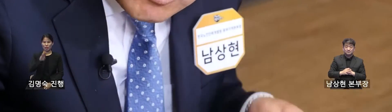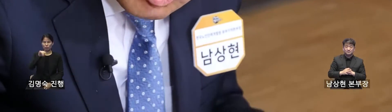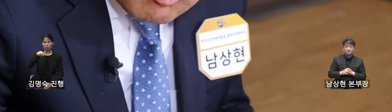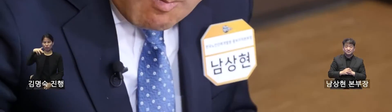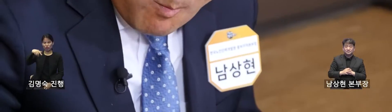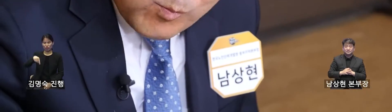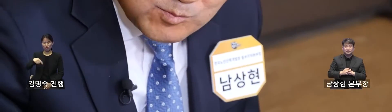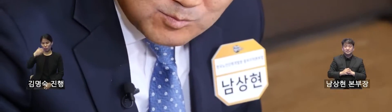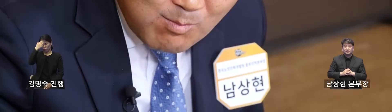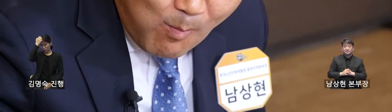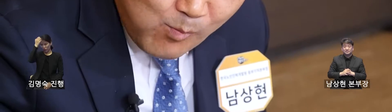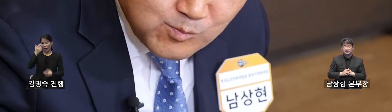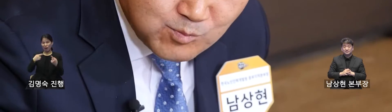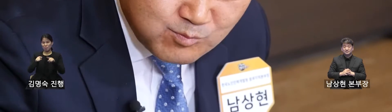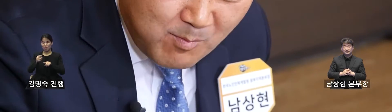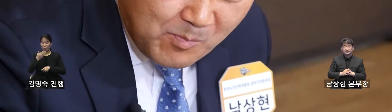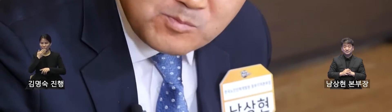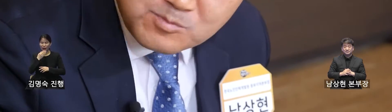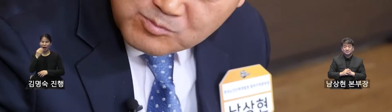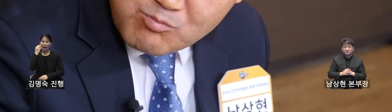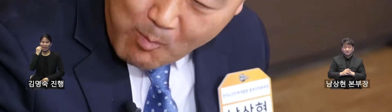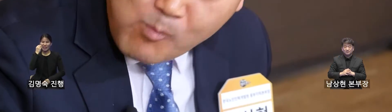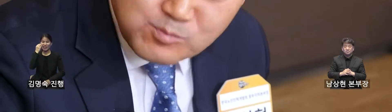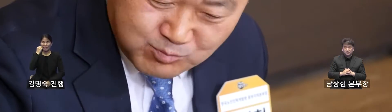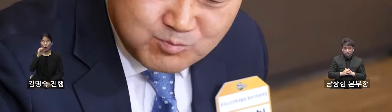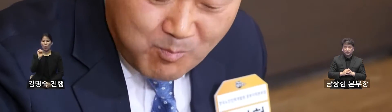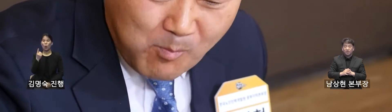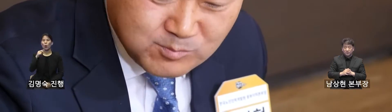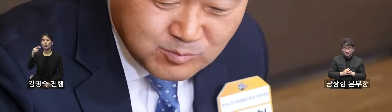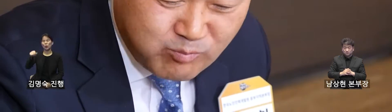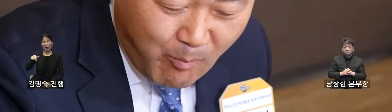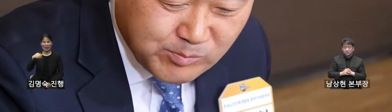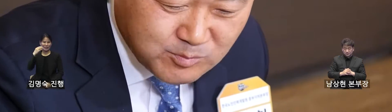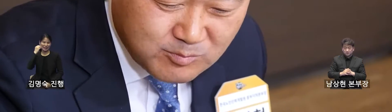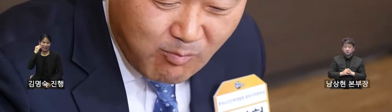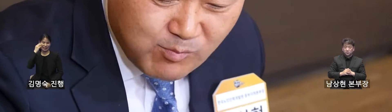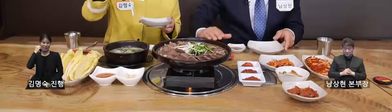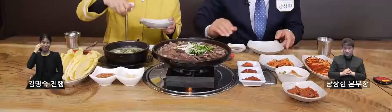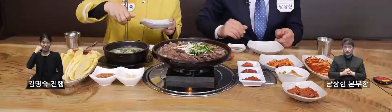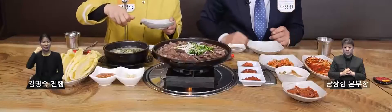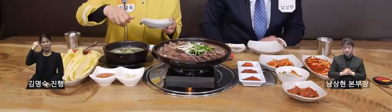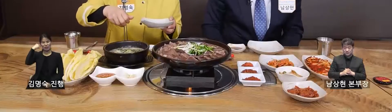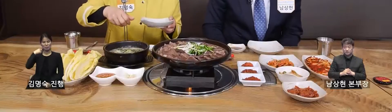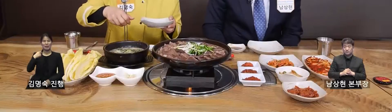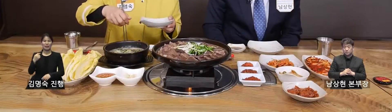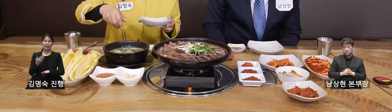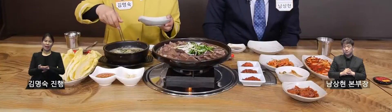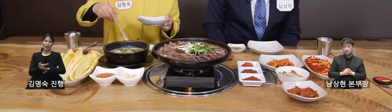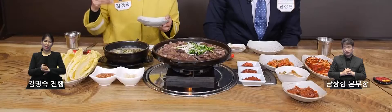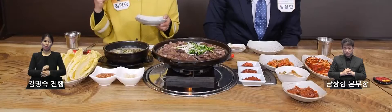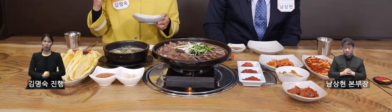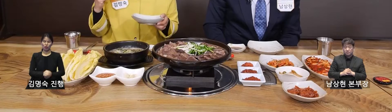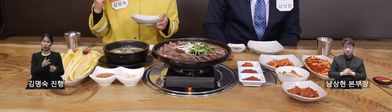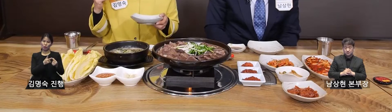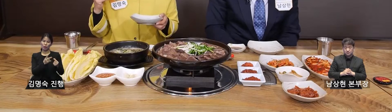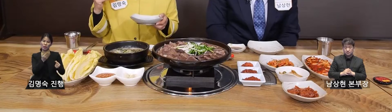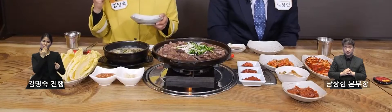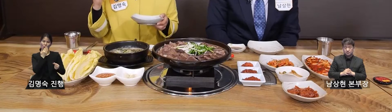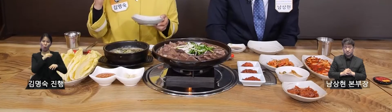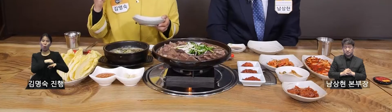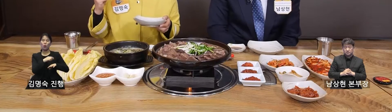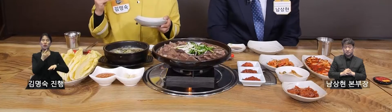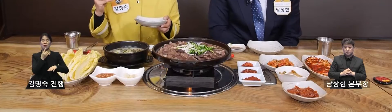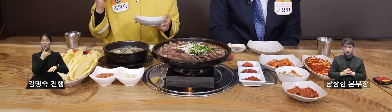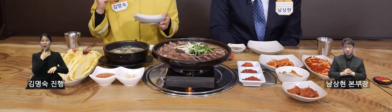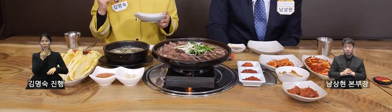같이 먹으니까 오독오독한 그런 이제 식감은 있고요. 제가 이제 두 번째 보여드렸던 거는